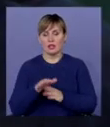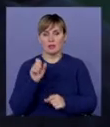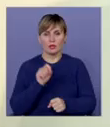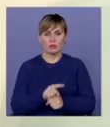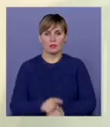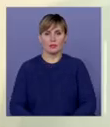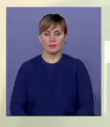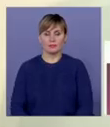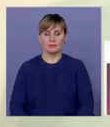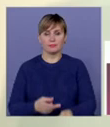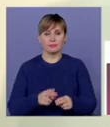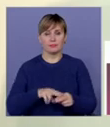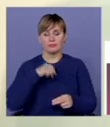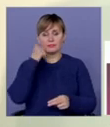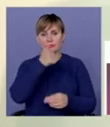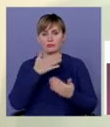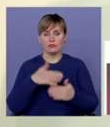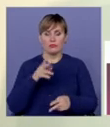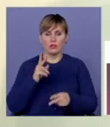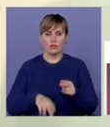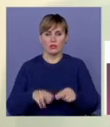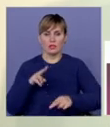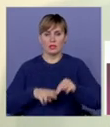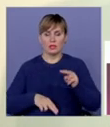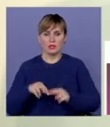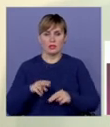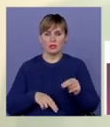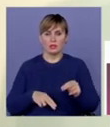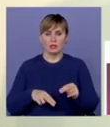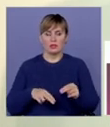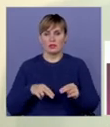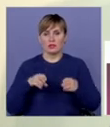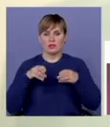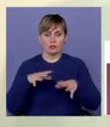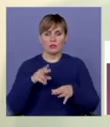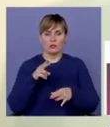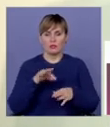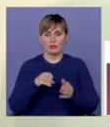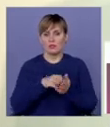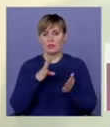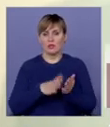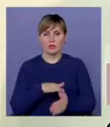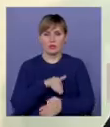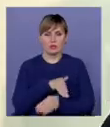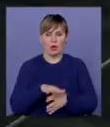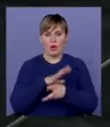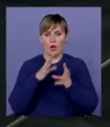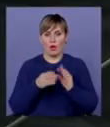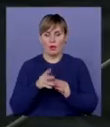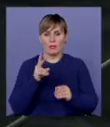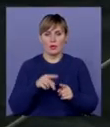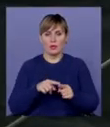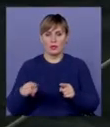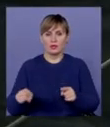поручения. В текущем году уже завершено строительство линии наружного освещения по 19 улицам общей протяженностью более